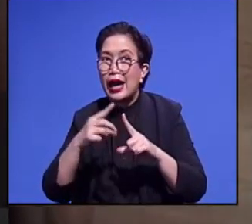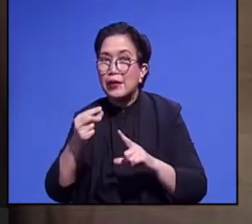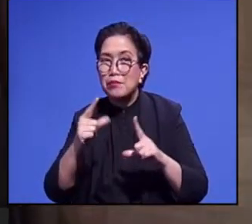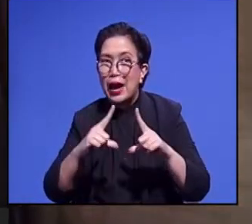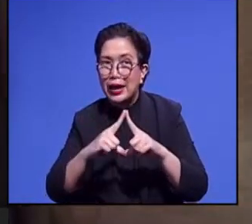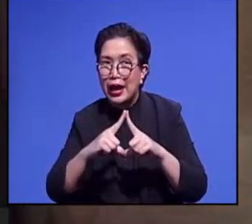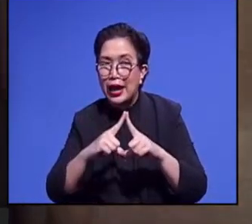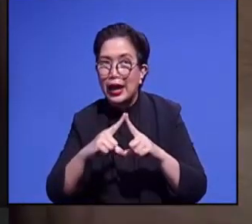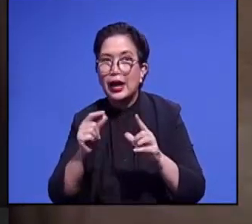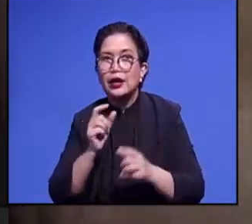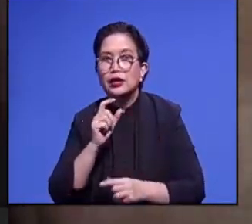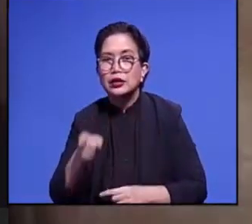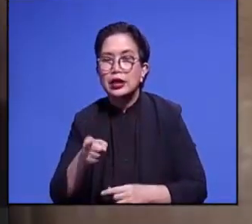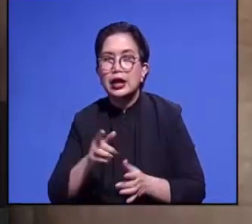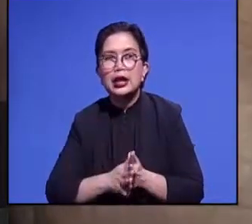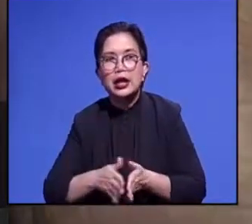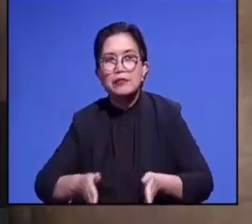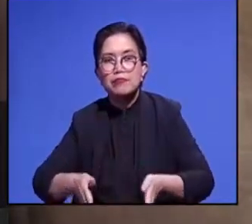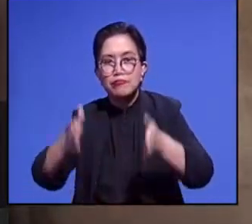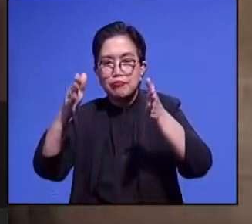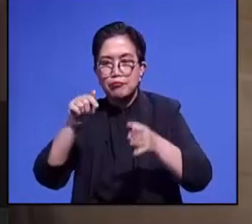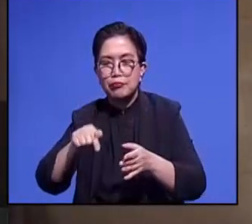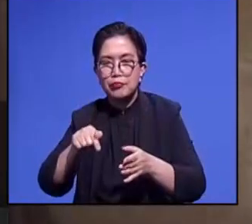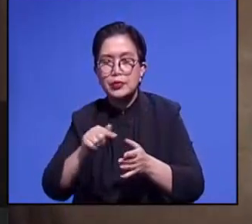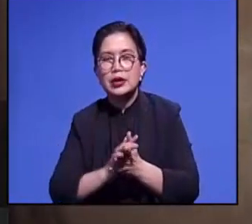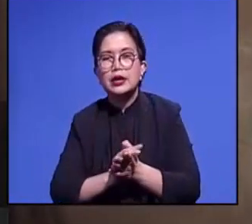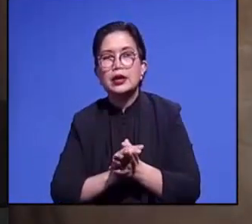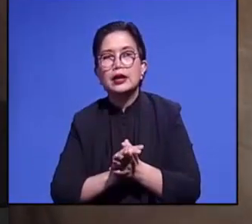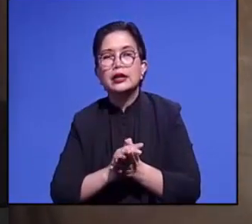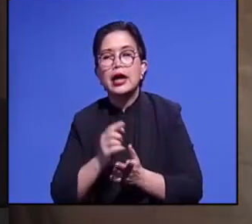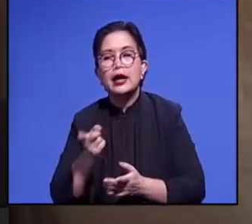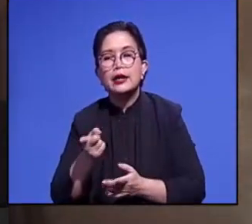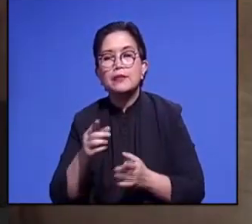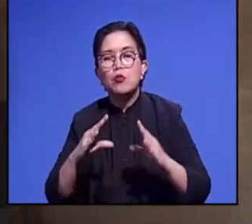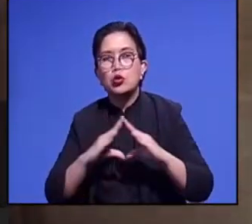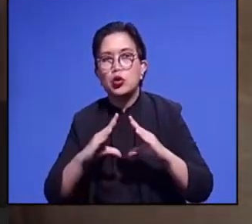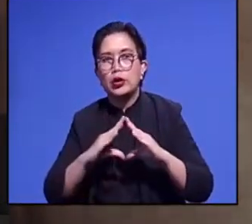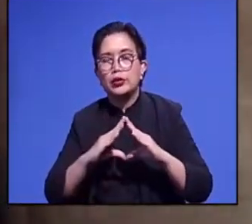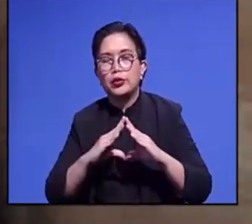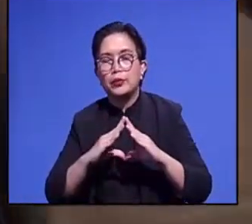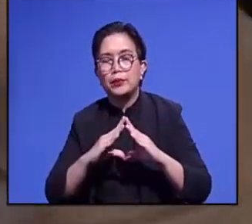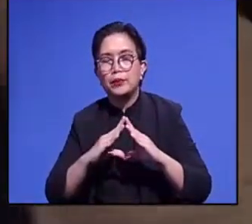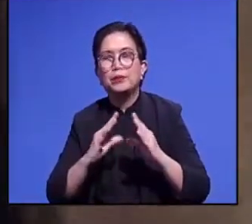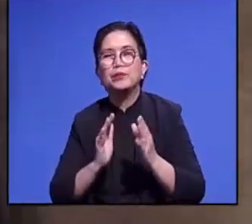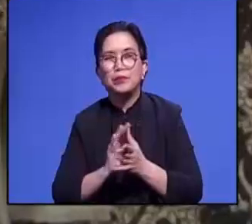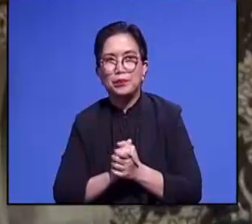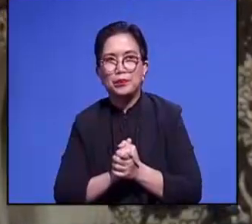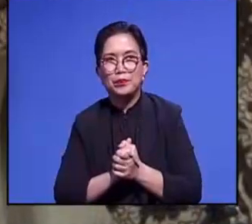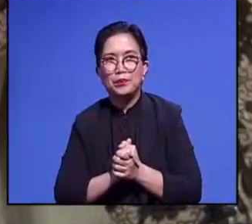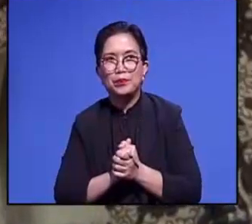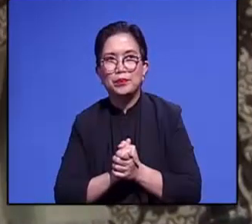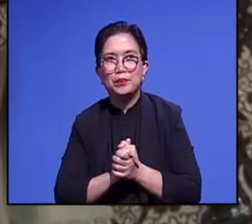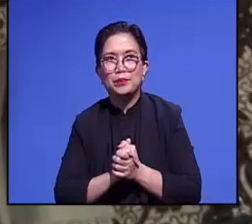chalim pemilik dan pendiri Ponpes Amanatul Ummah di Mojokerto Agung Wibowo Mojokerto Jawa